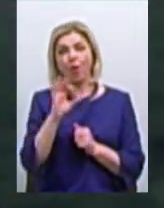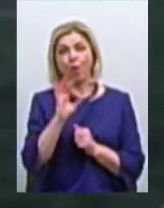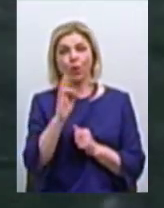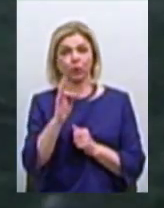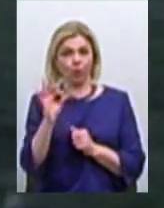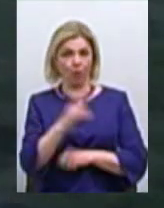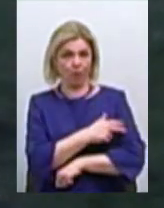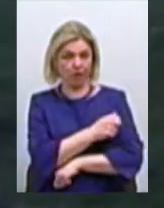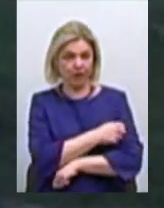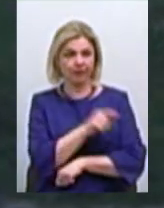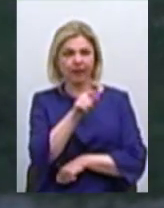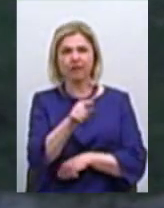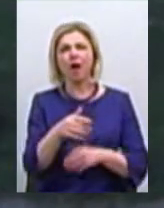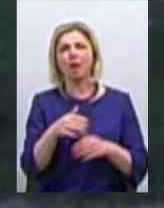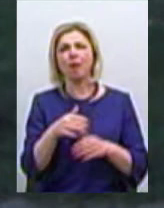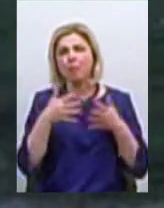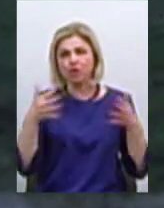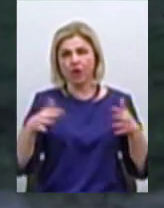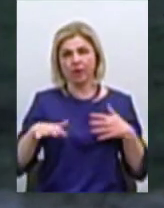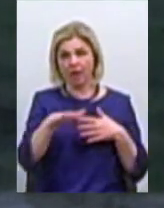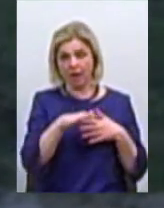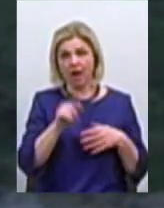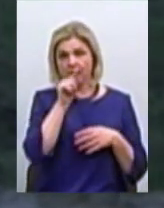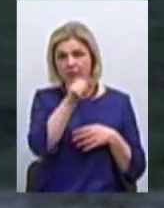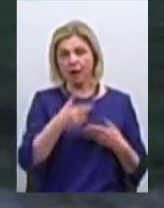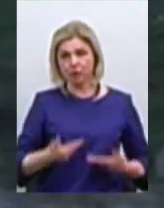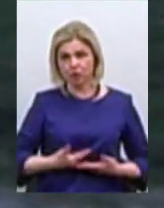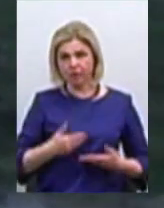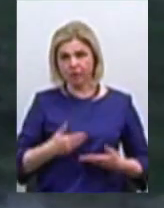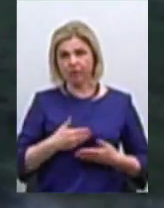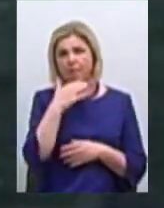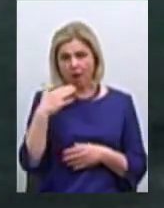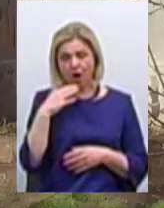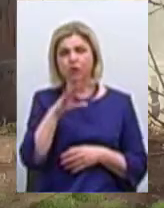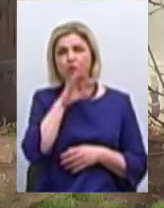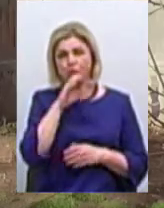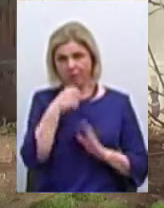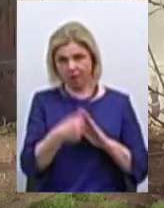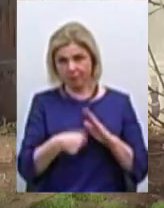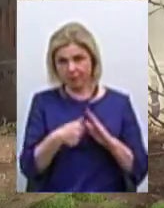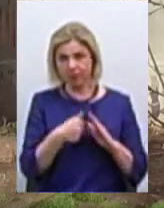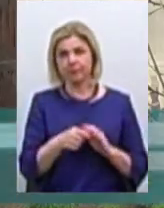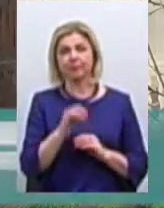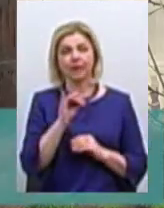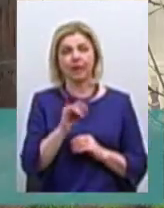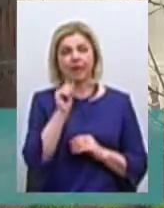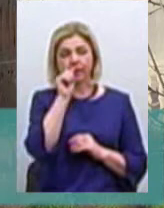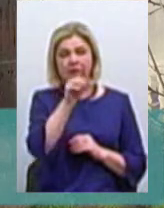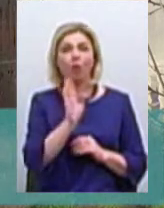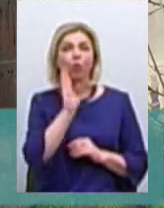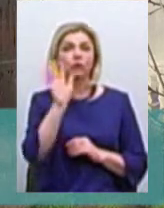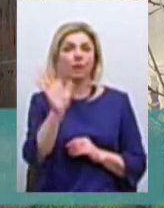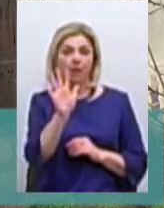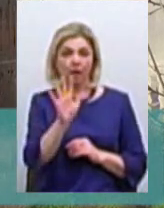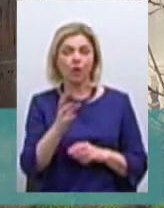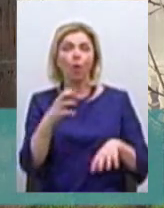велика запущена територія, і там живе багато місцевих безпритульних собак. Вона там з 5-ї ранку, о 5-й ранку вона там вкусила